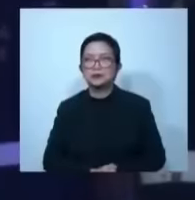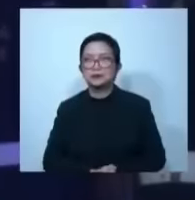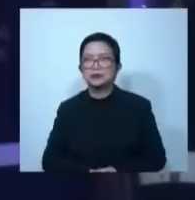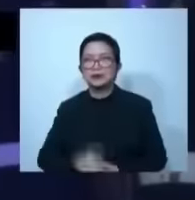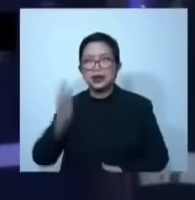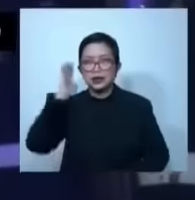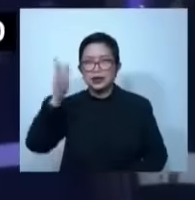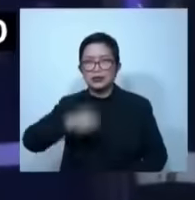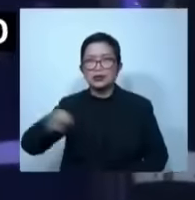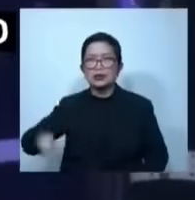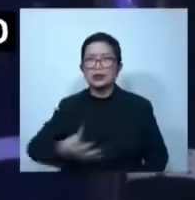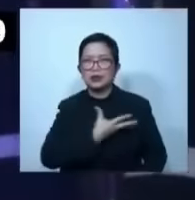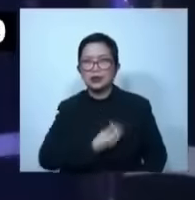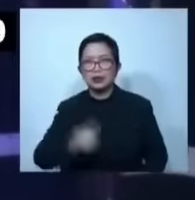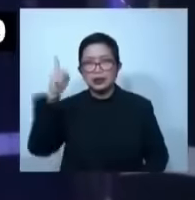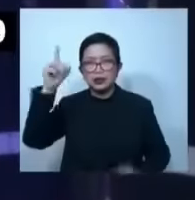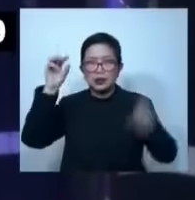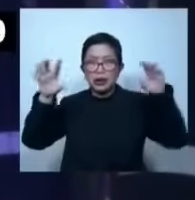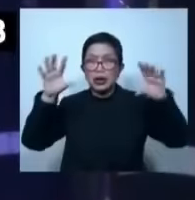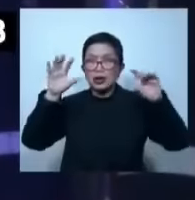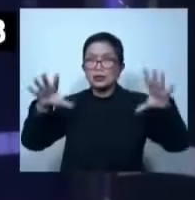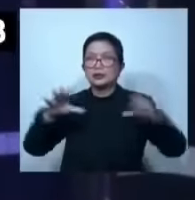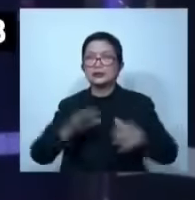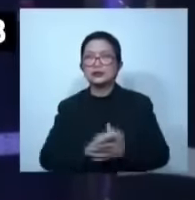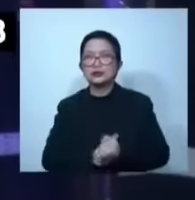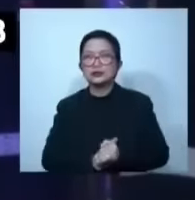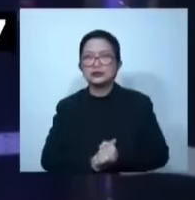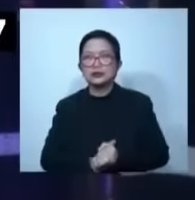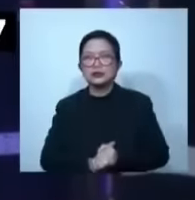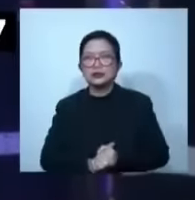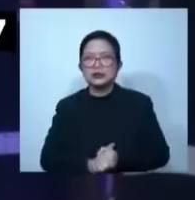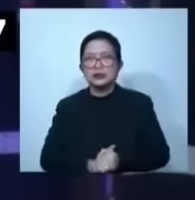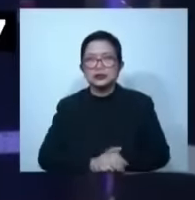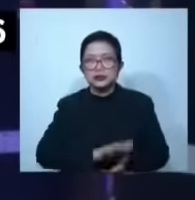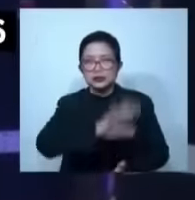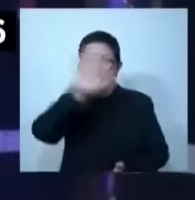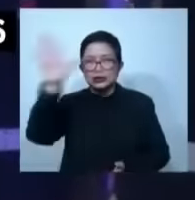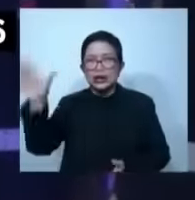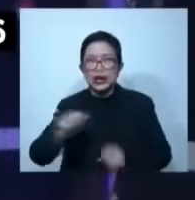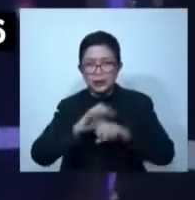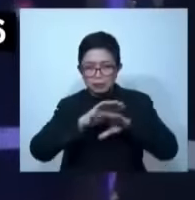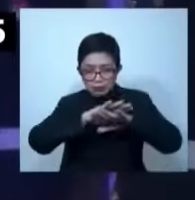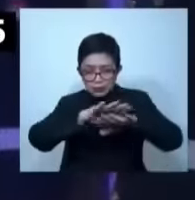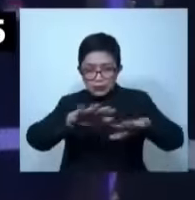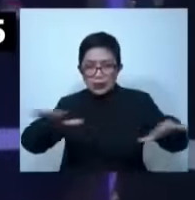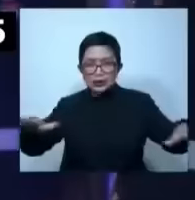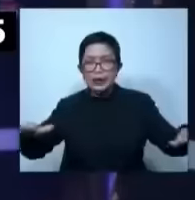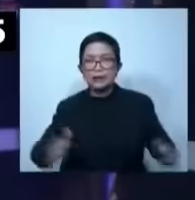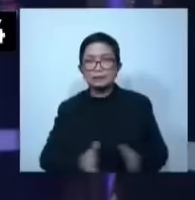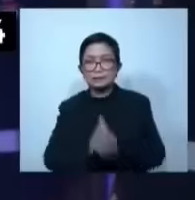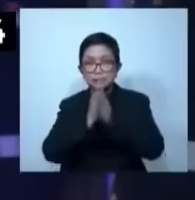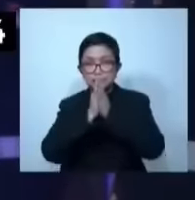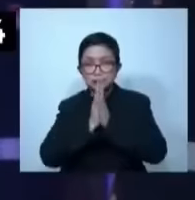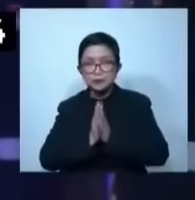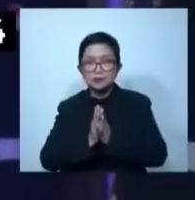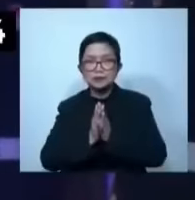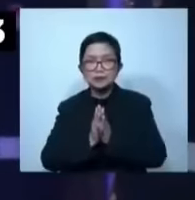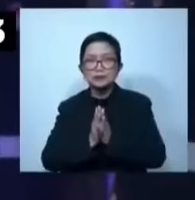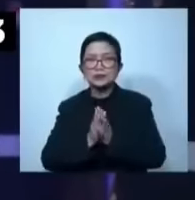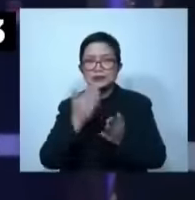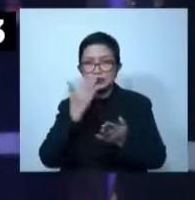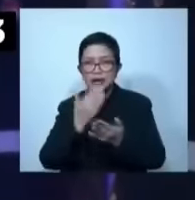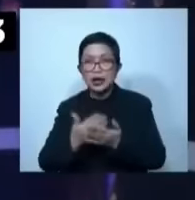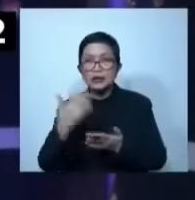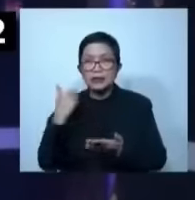Bismillahirrahmanirrahim, assalamualaikum warahmatullahi wabarakatuh. Salam sejahtera bagi kita sekalian. Shalom, Om Swastiastu, Namo